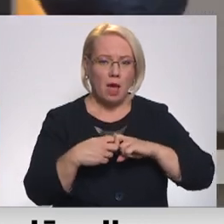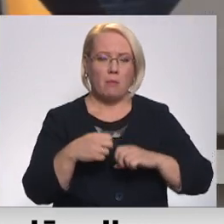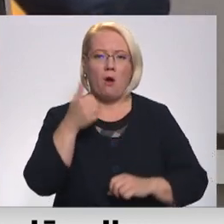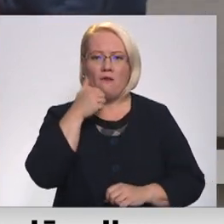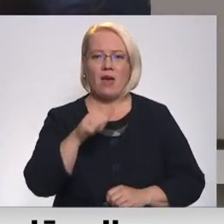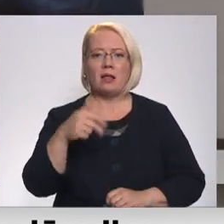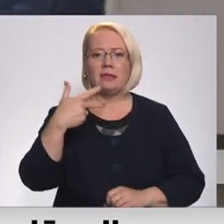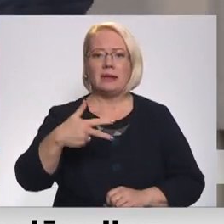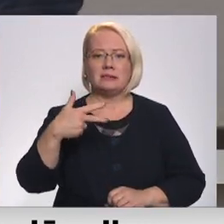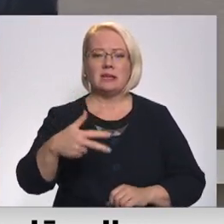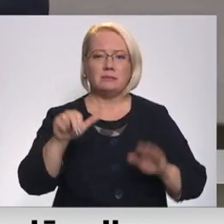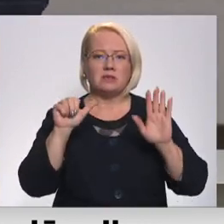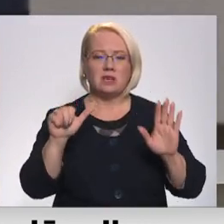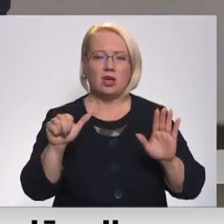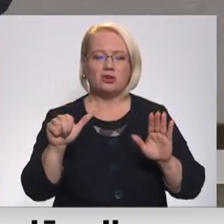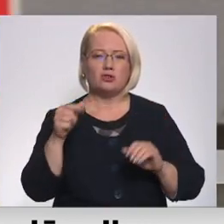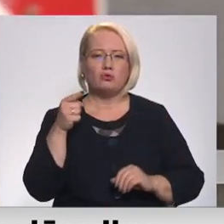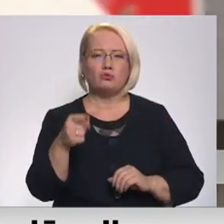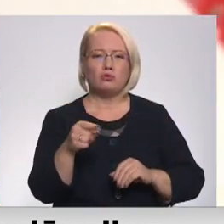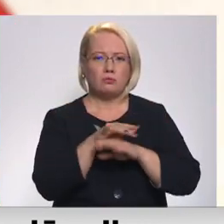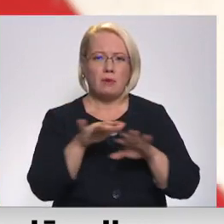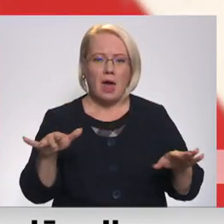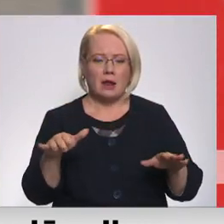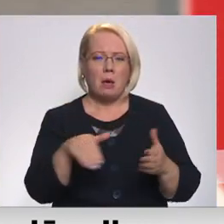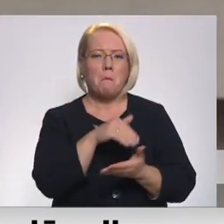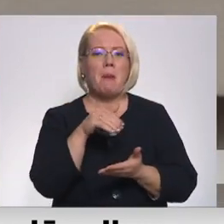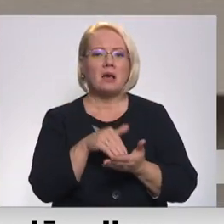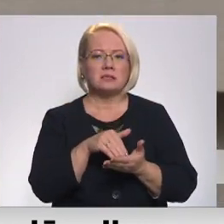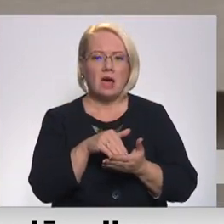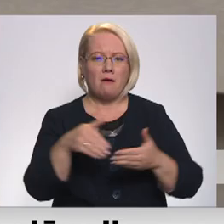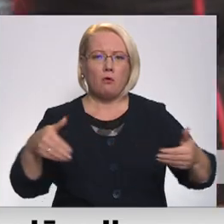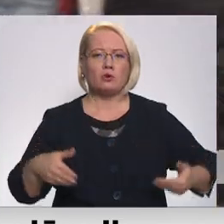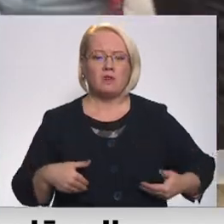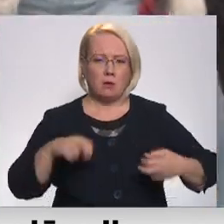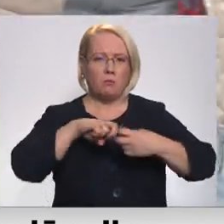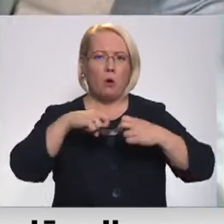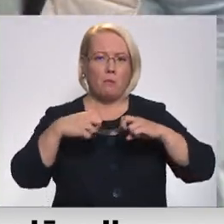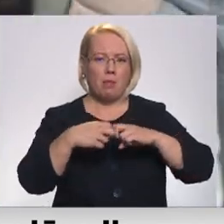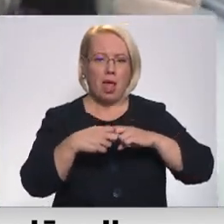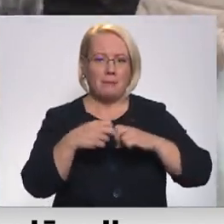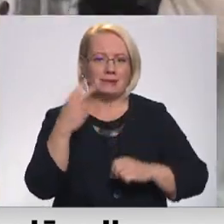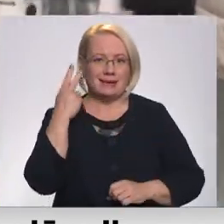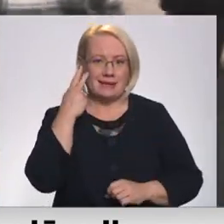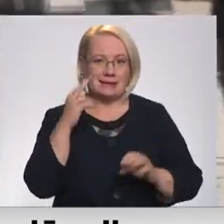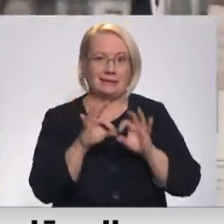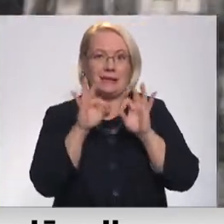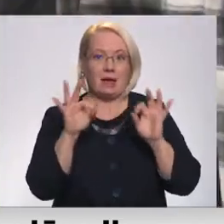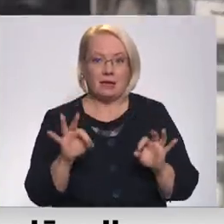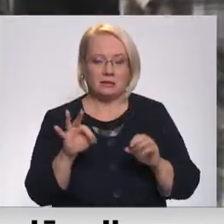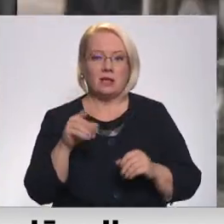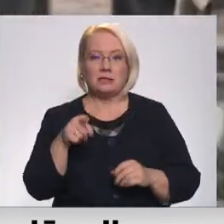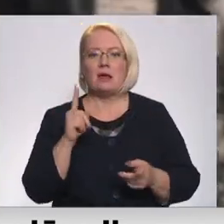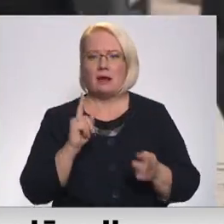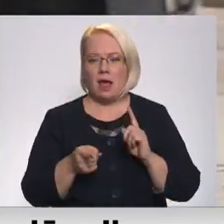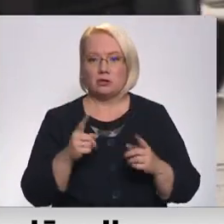vēl 36 000 bērnu pastāv uzvedības problēmu iestāšanās risks. Kas ir diezgan reāls, jo,